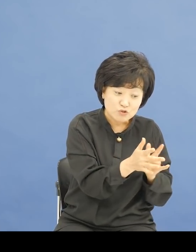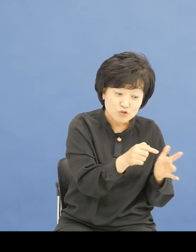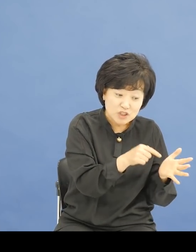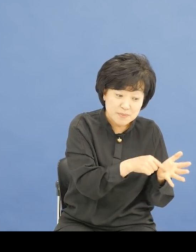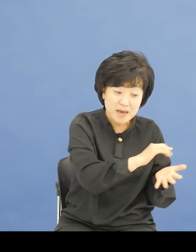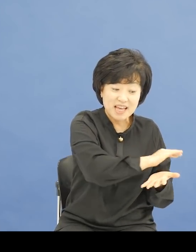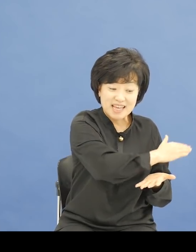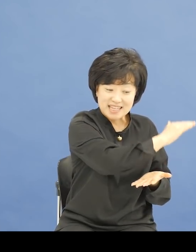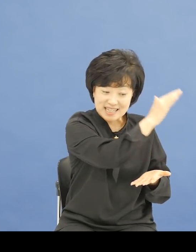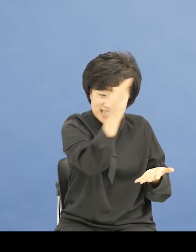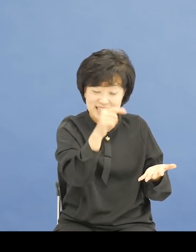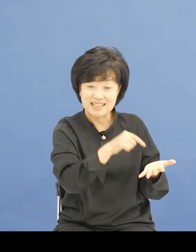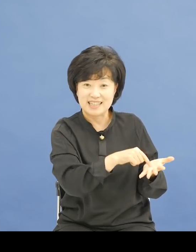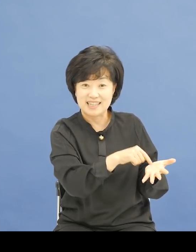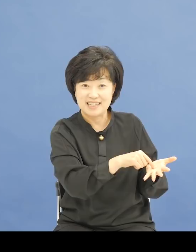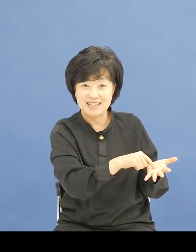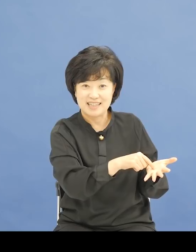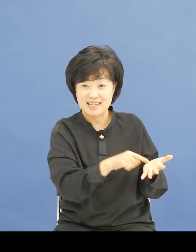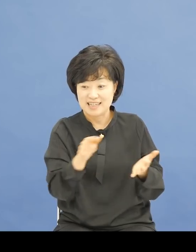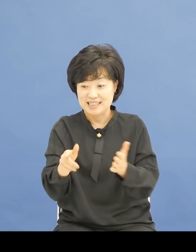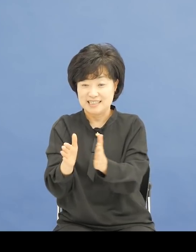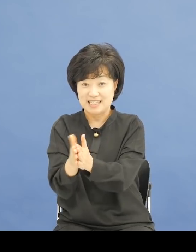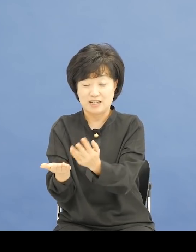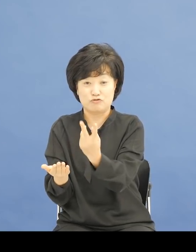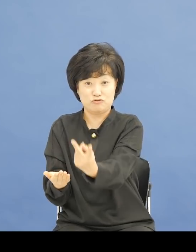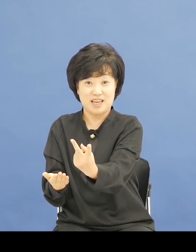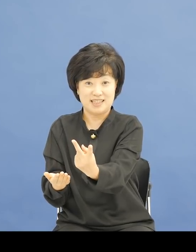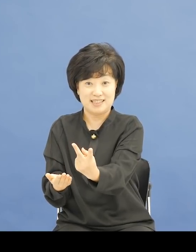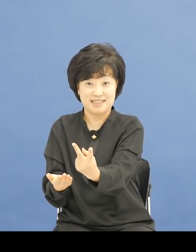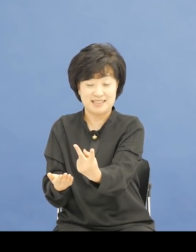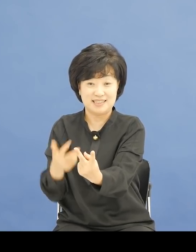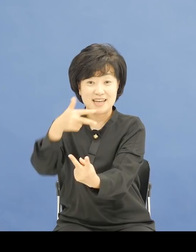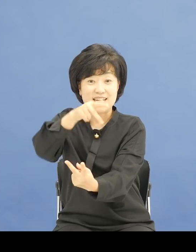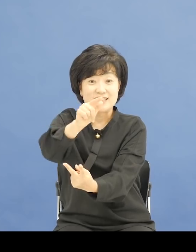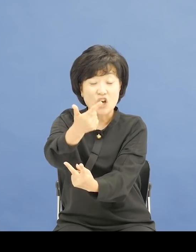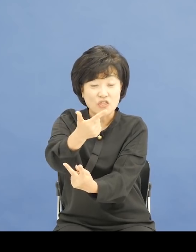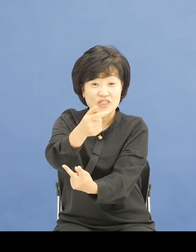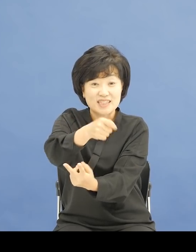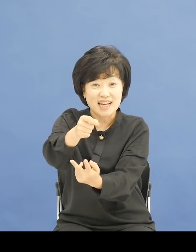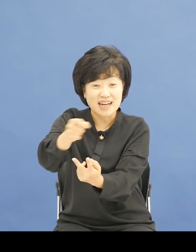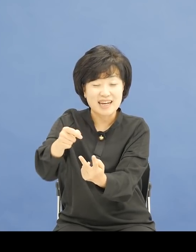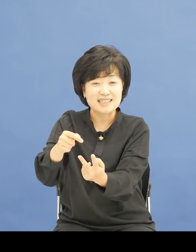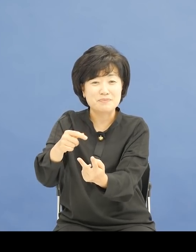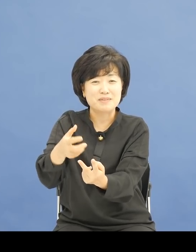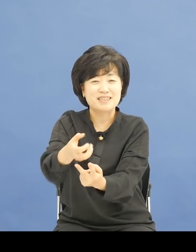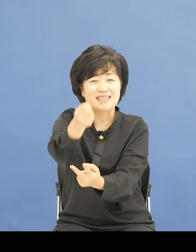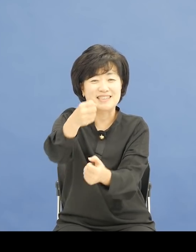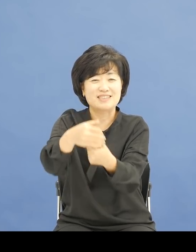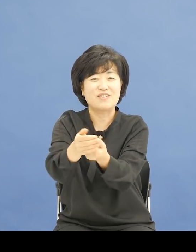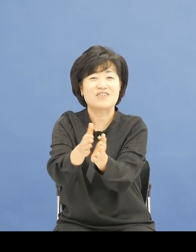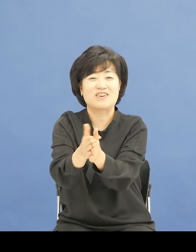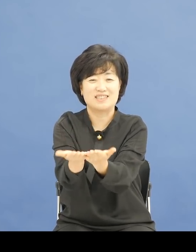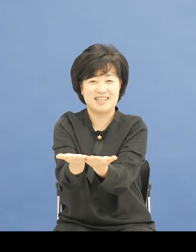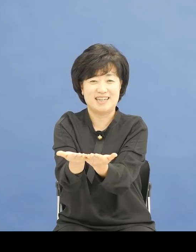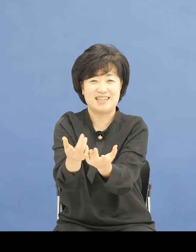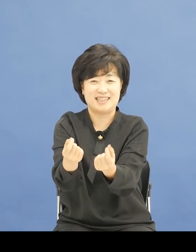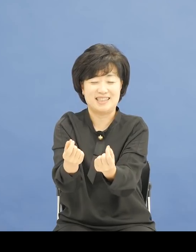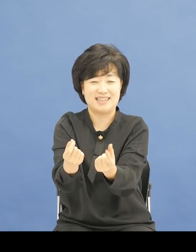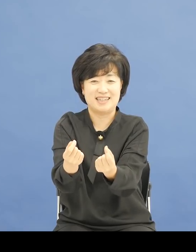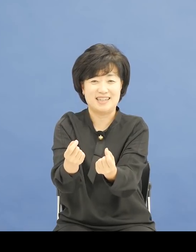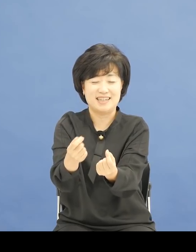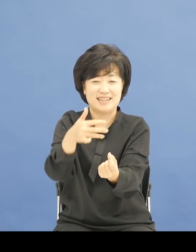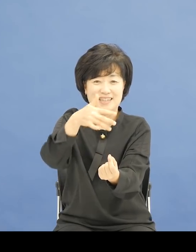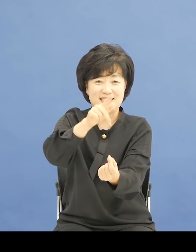예수님의 역사책이잖아요. 히스토리잖아요. 근데 지금 이 책 두 권은 어떻게 보면 우리 전 작가님의 성경책이 아닐까.